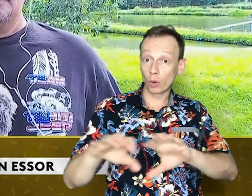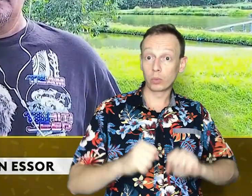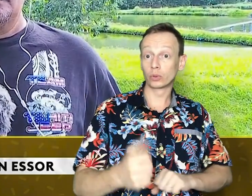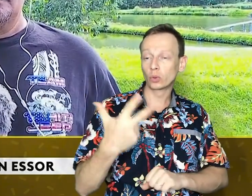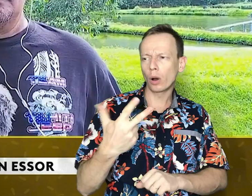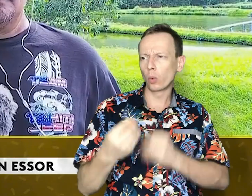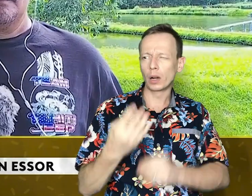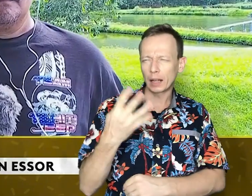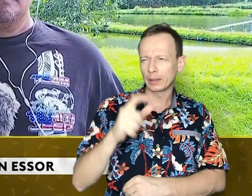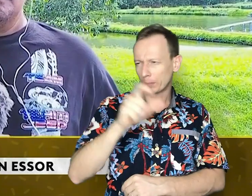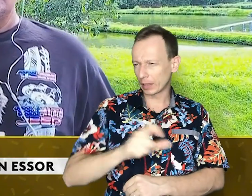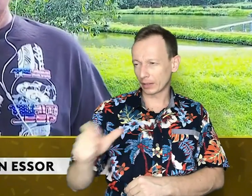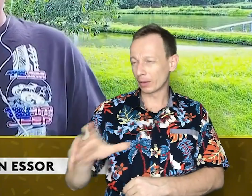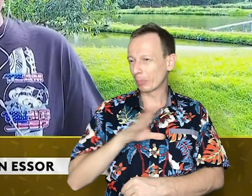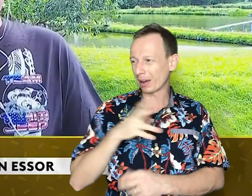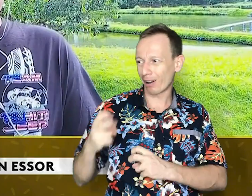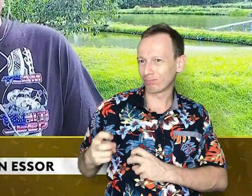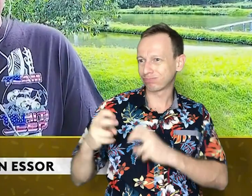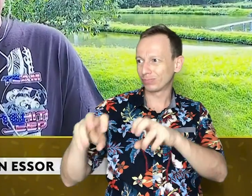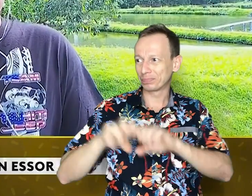cette augmentation de production.